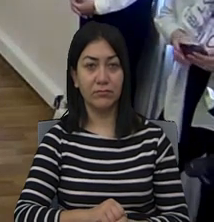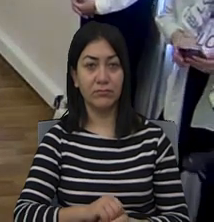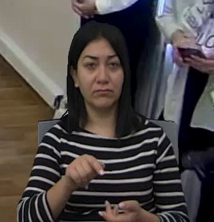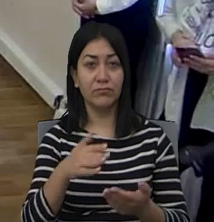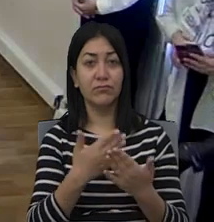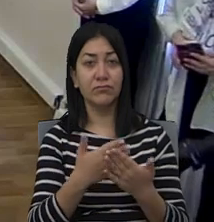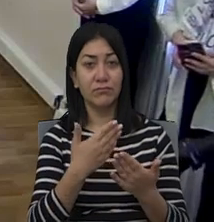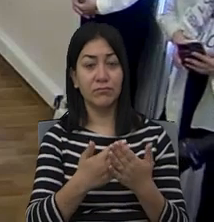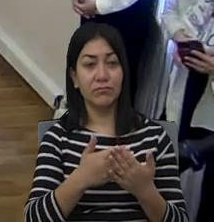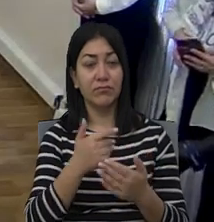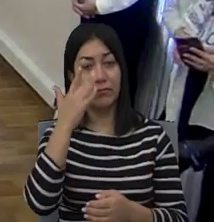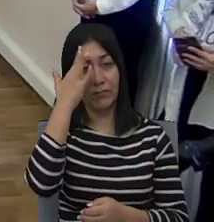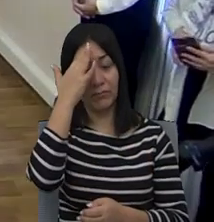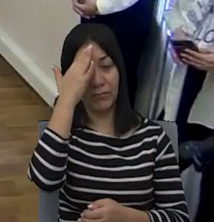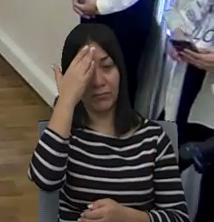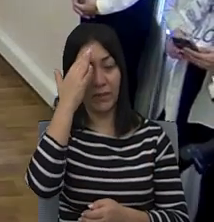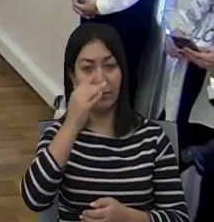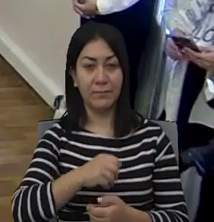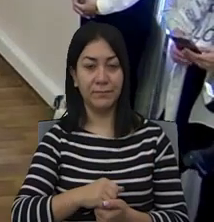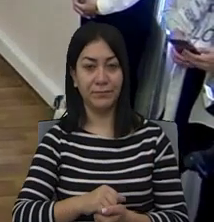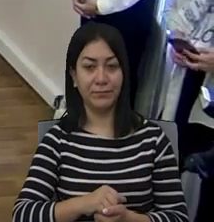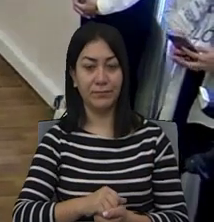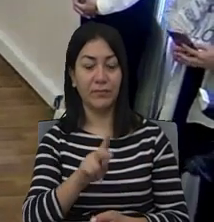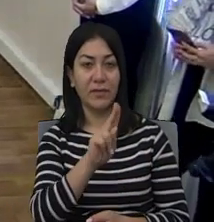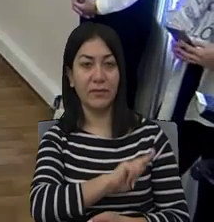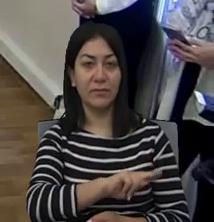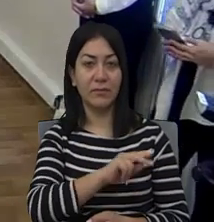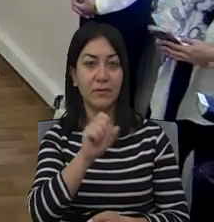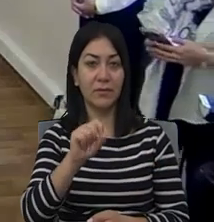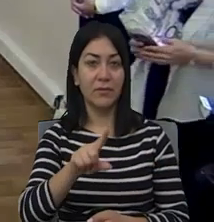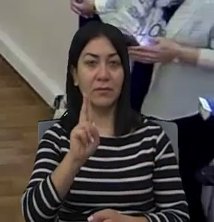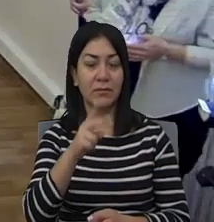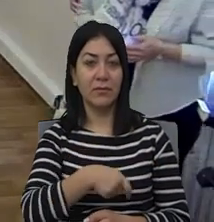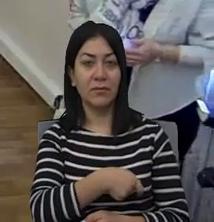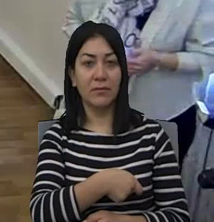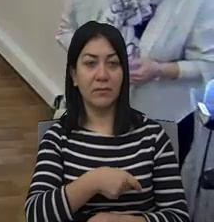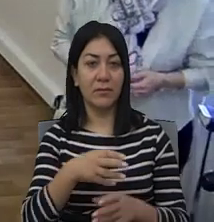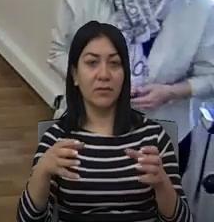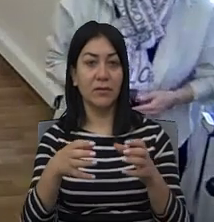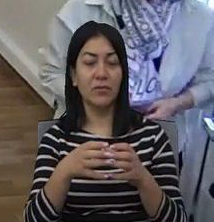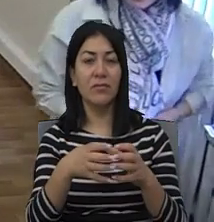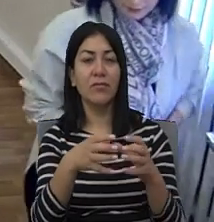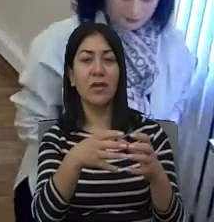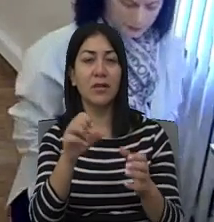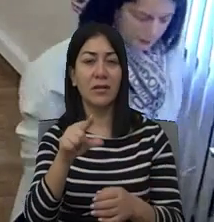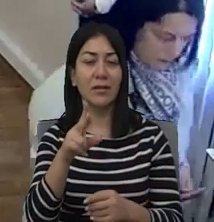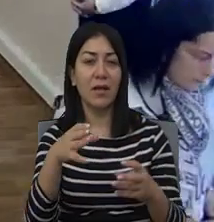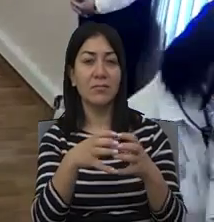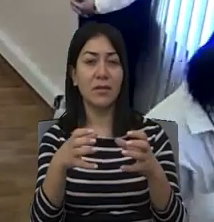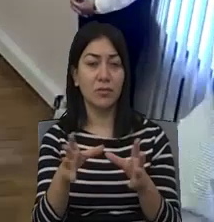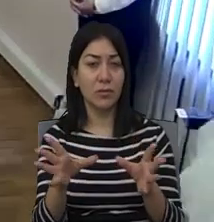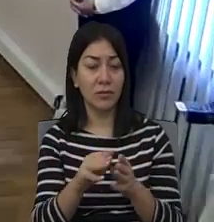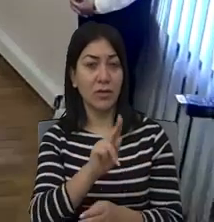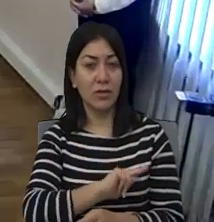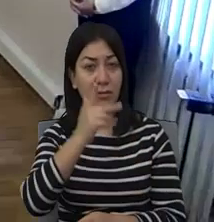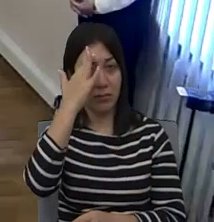ուրեմն մենք նախատեսում ենք աշխատել քաղաքասարակության կազմակերպությունների հետ, որպեսզի զարգացնենք